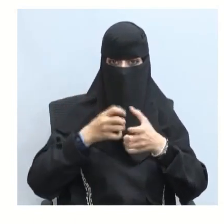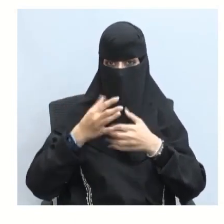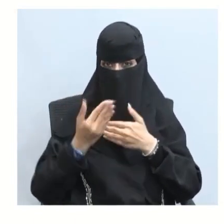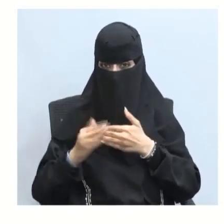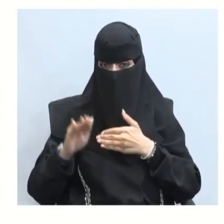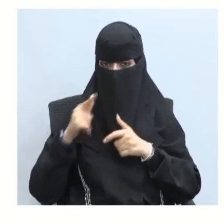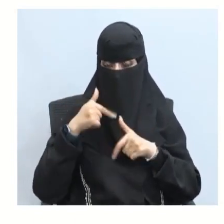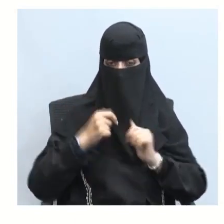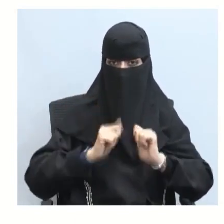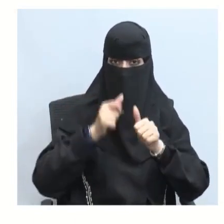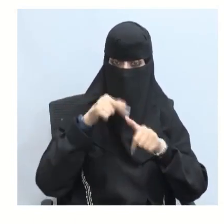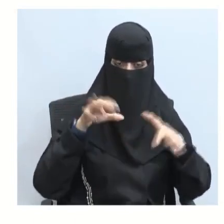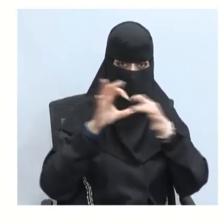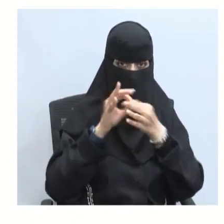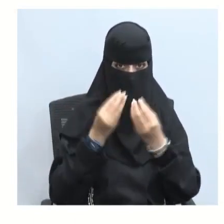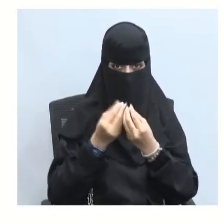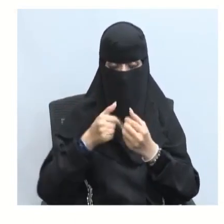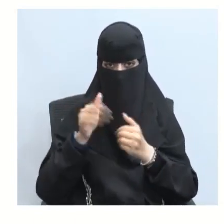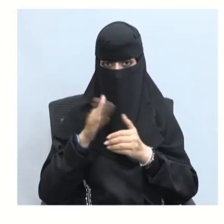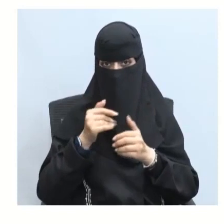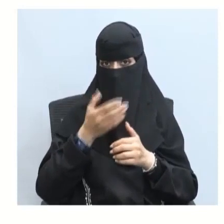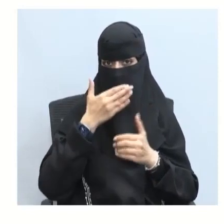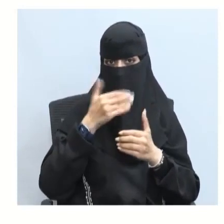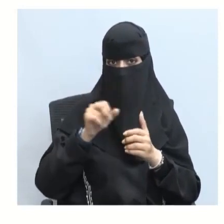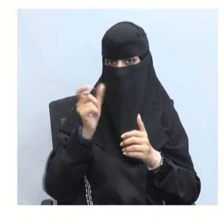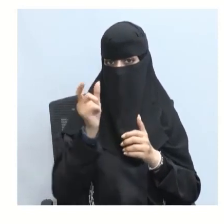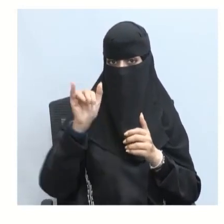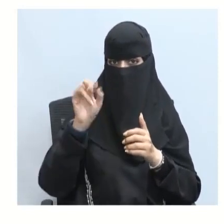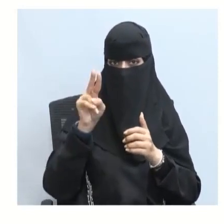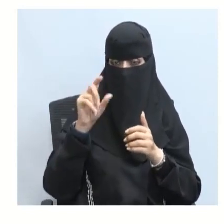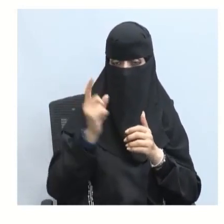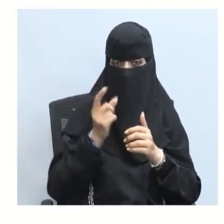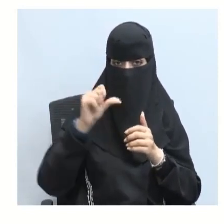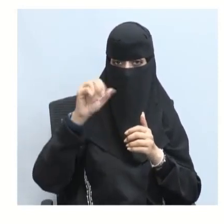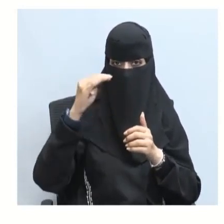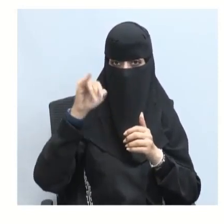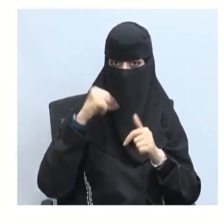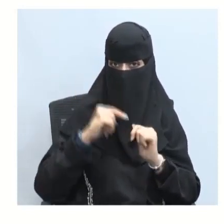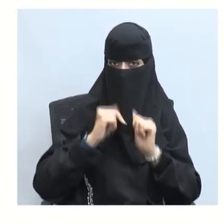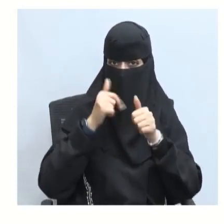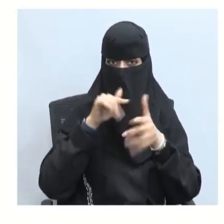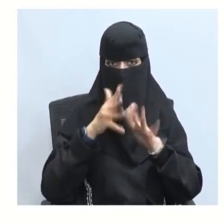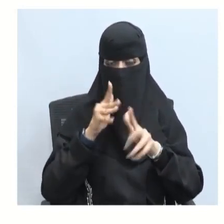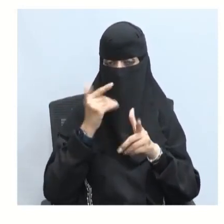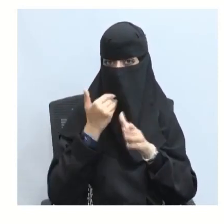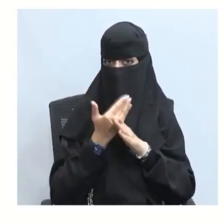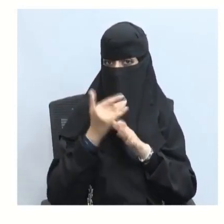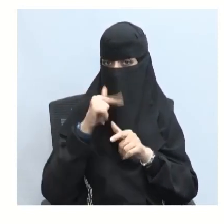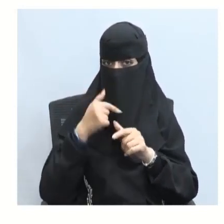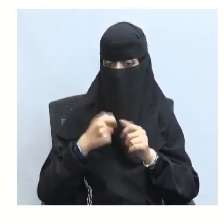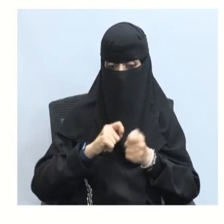وبامكاني ان اربط معه اكسجين او نيتروجين نعم بالامكان ذلك خم من سبب استخدامها